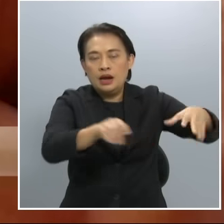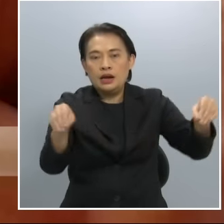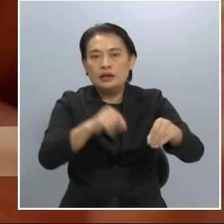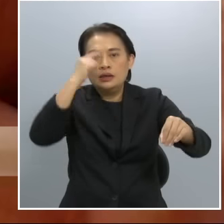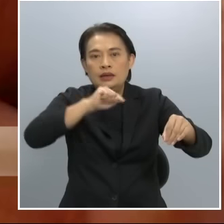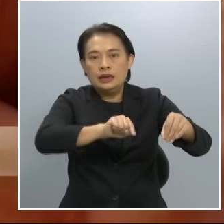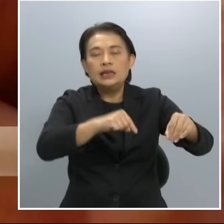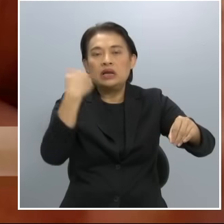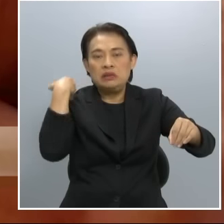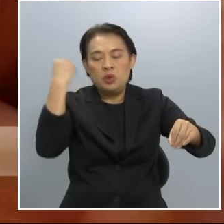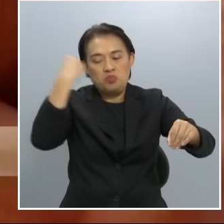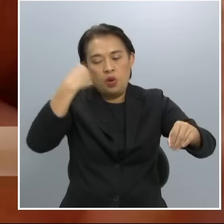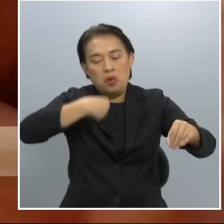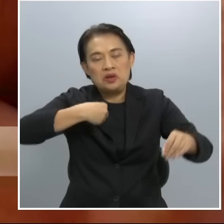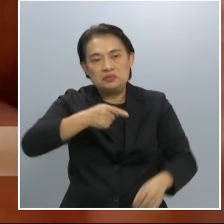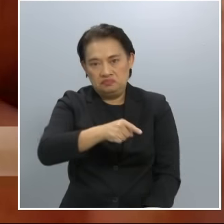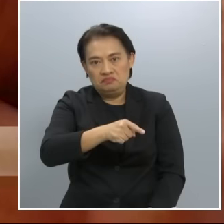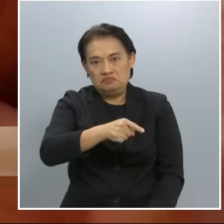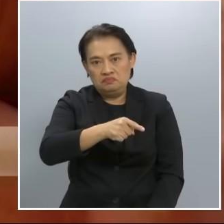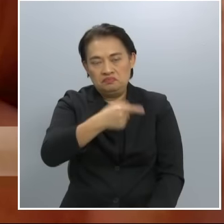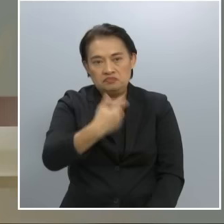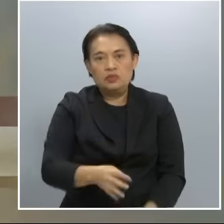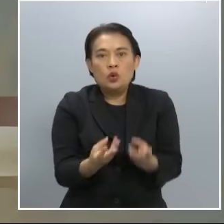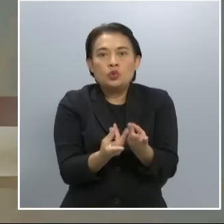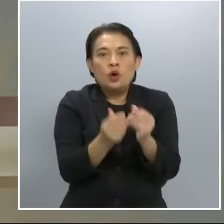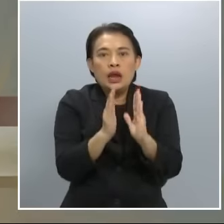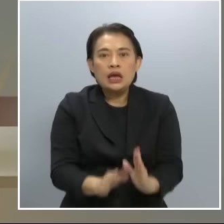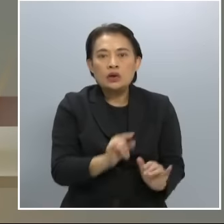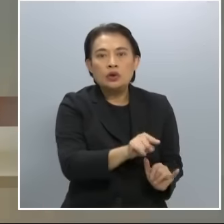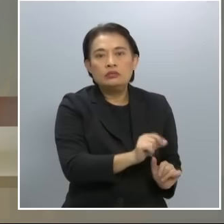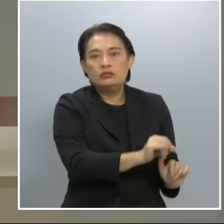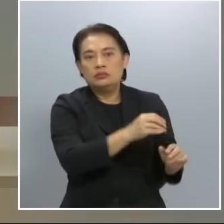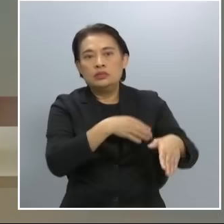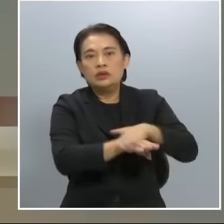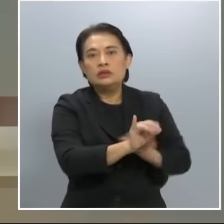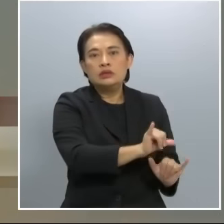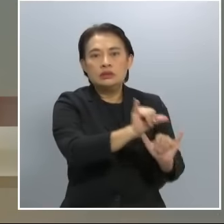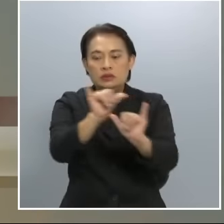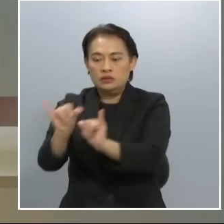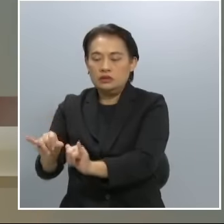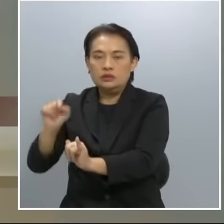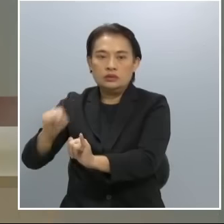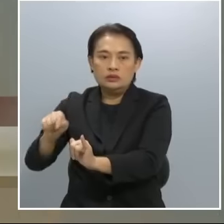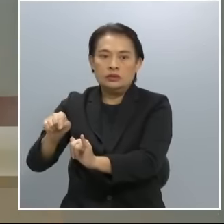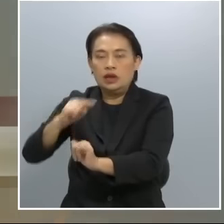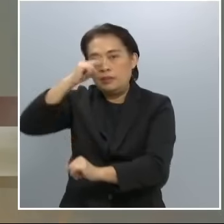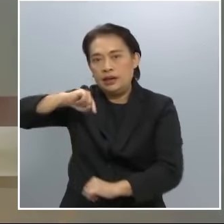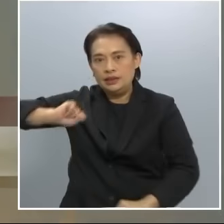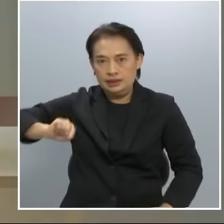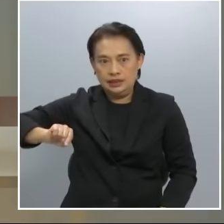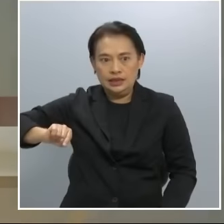ต่อเนื่องตัวเลขผู้หนีภัยท่านผู้ชมหมายถึงผู้หนีภัยการสู้รบเข้ามาในประเทศไ